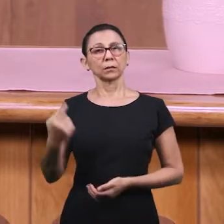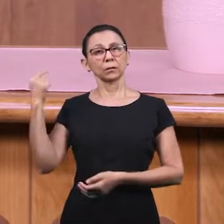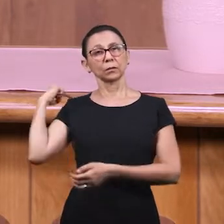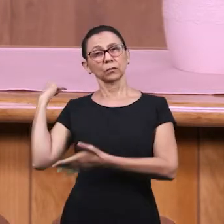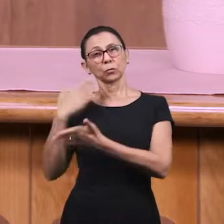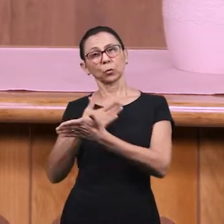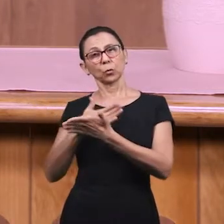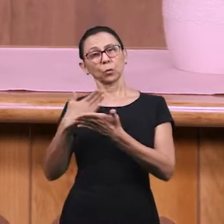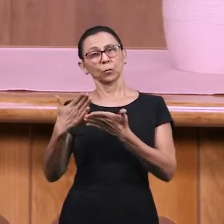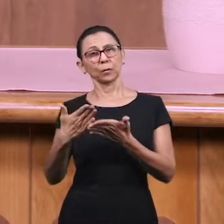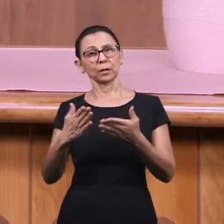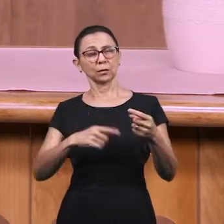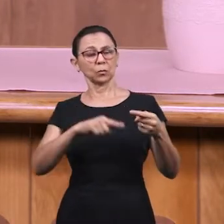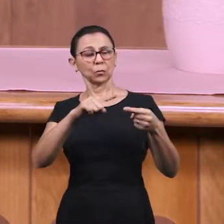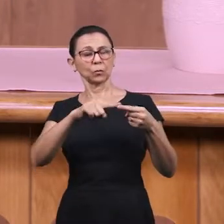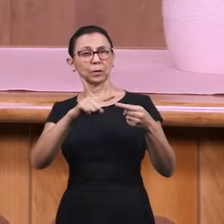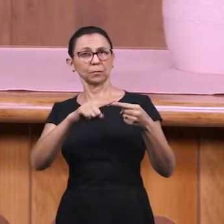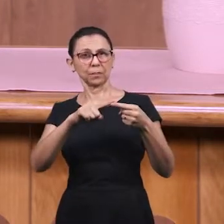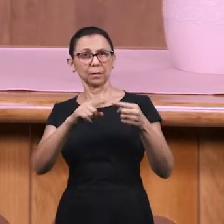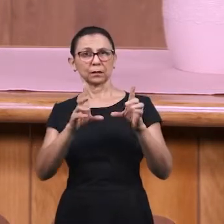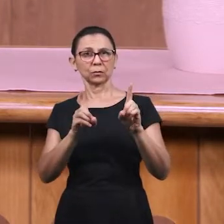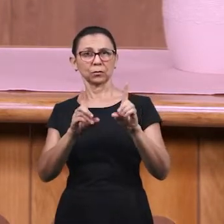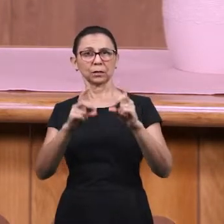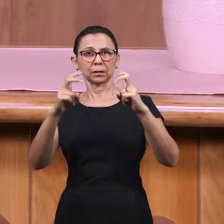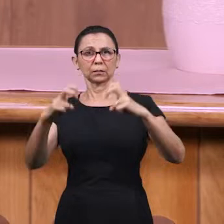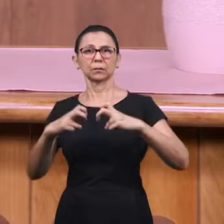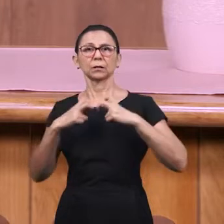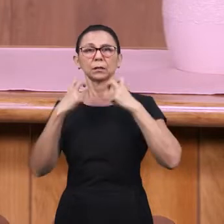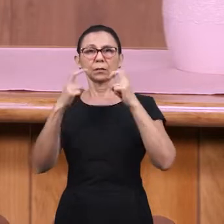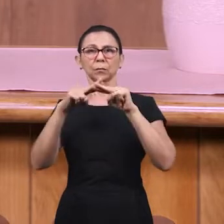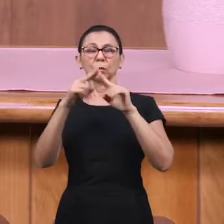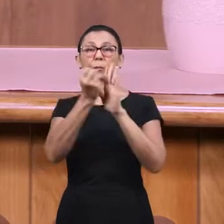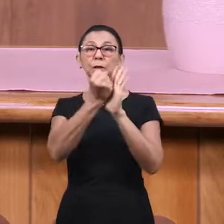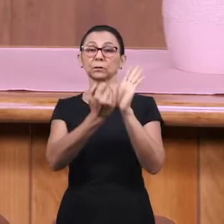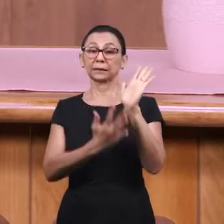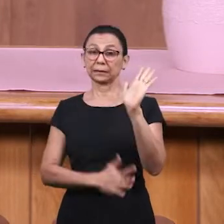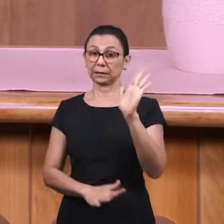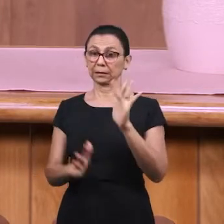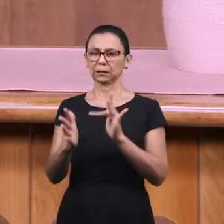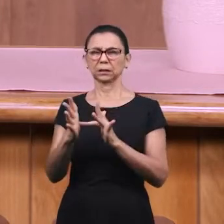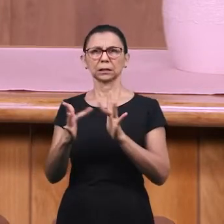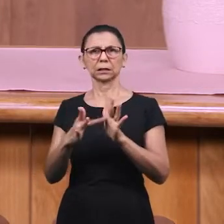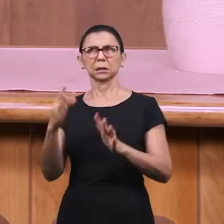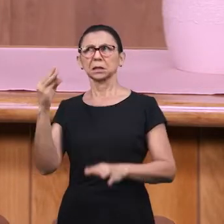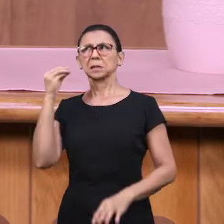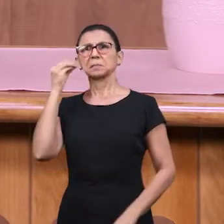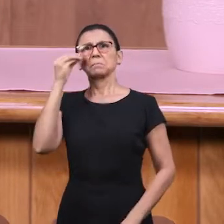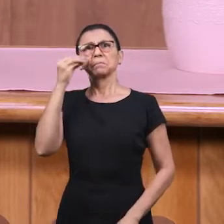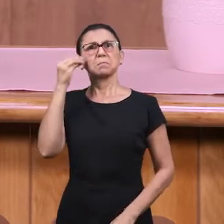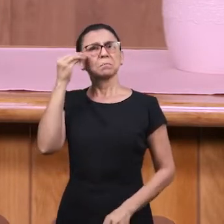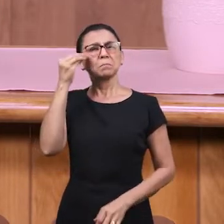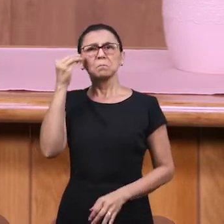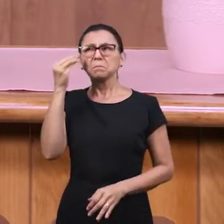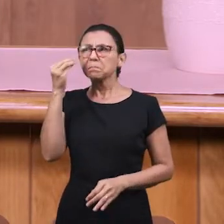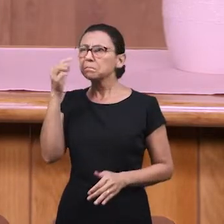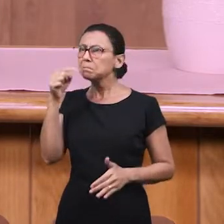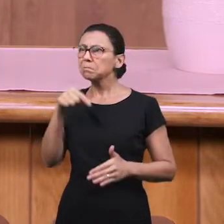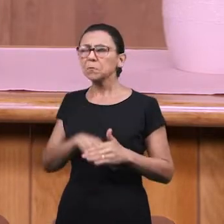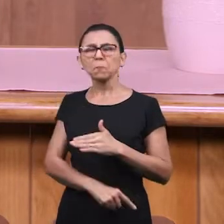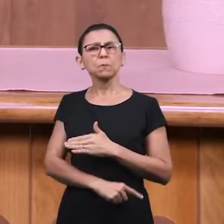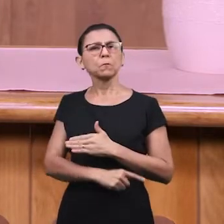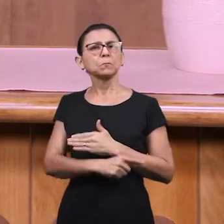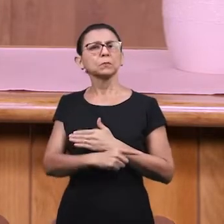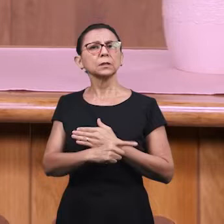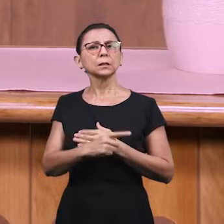начала. Первое – это воззвание о крови Иисуса. Это был великий опыт, который Господь